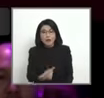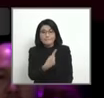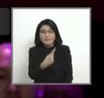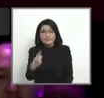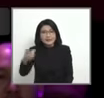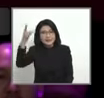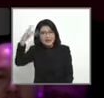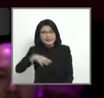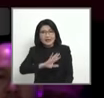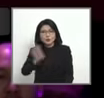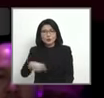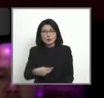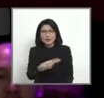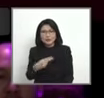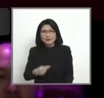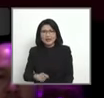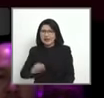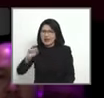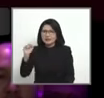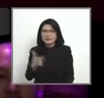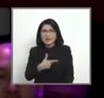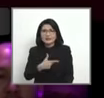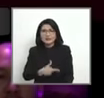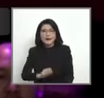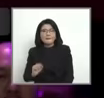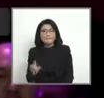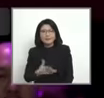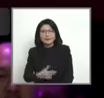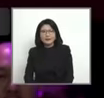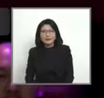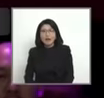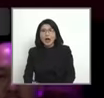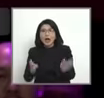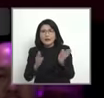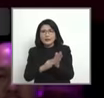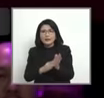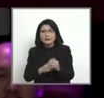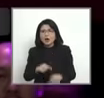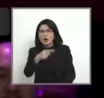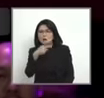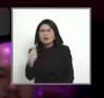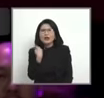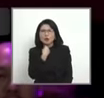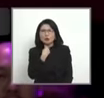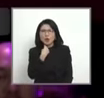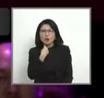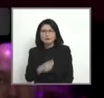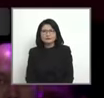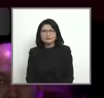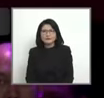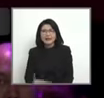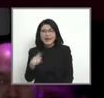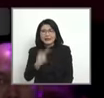kemudian ee di akhirnya semuanya harus bisa bersatu semua di akhirnya semuanya harus tidak boleh